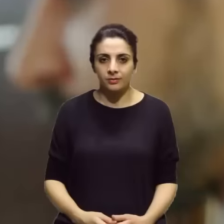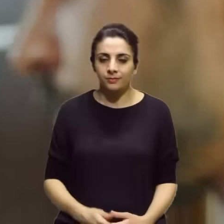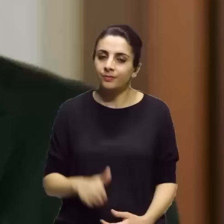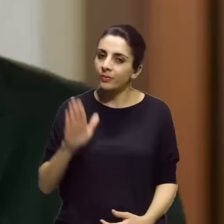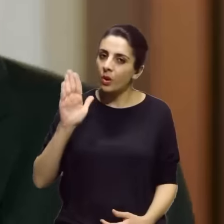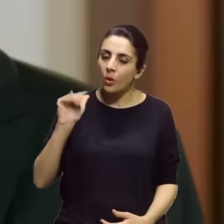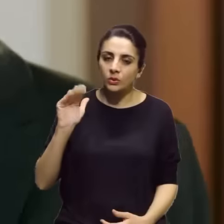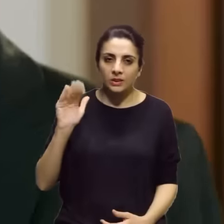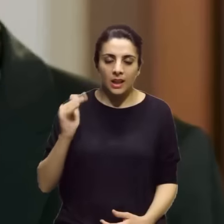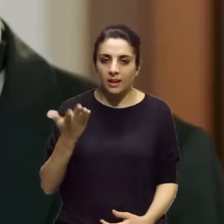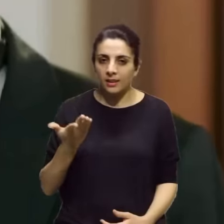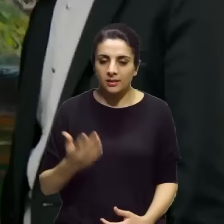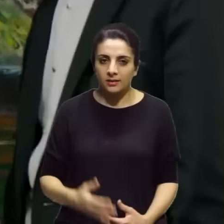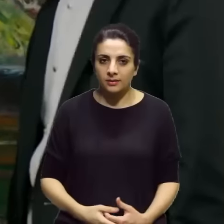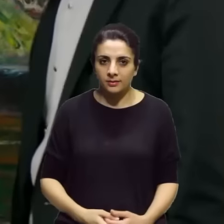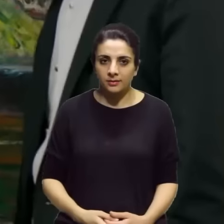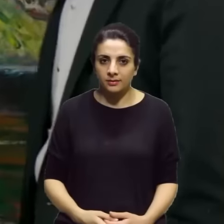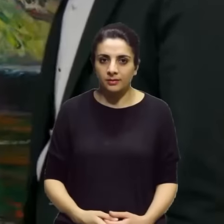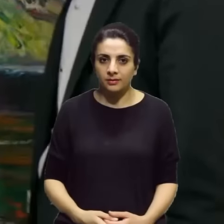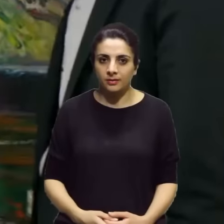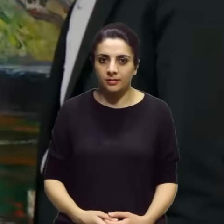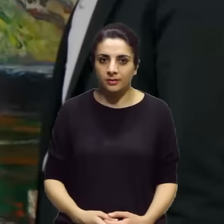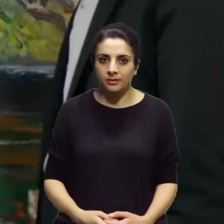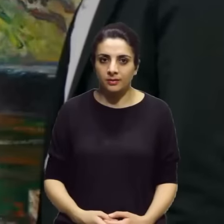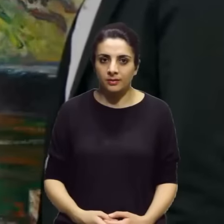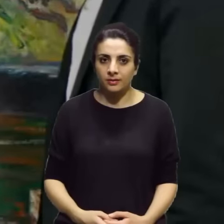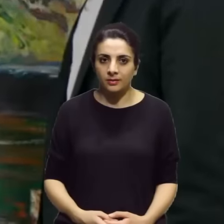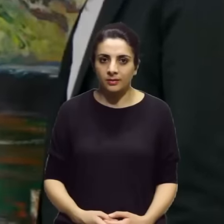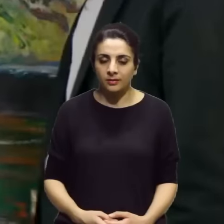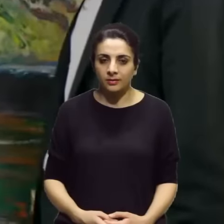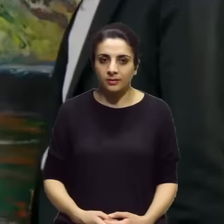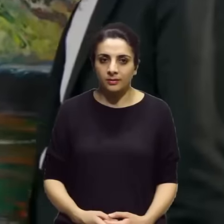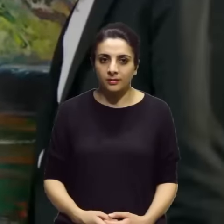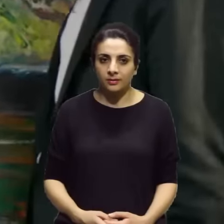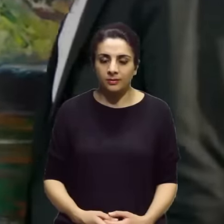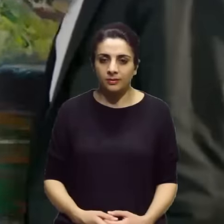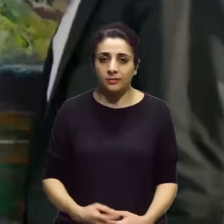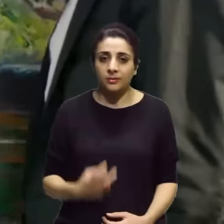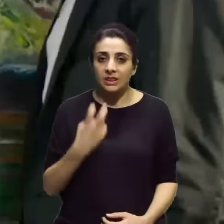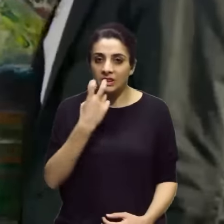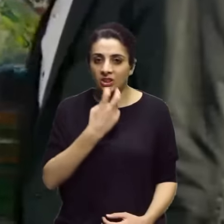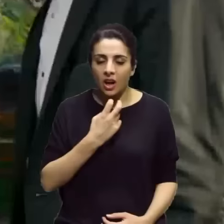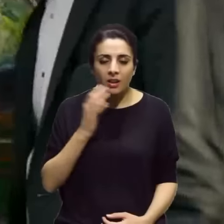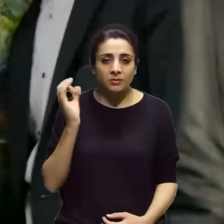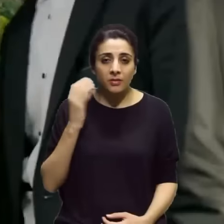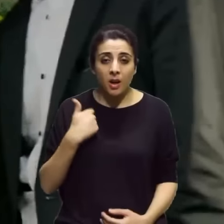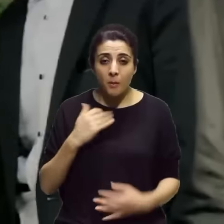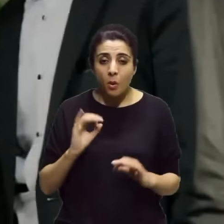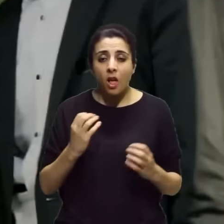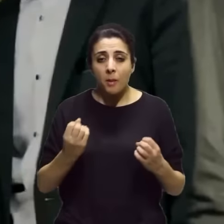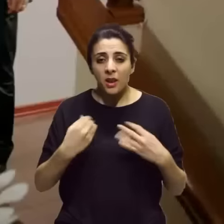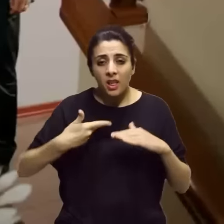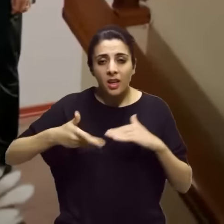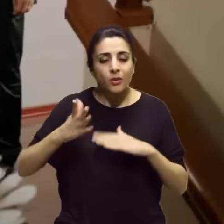Hoşça kal. Mazhar bakışlarını etrafta dolaştırıp Reyhan'dan kaçırdı. Reyhan da aynı durumda, dayanamayıp döndü.